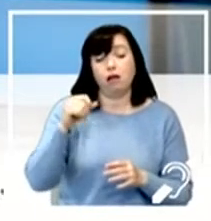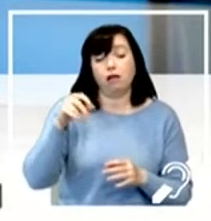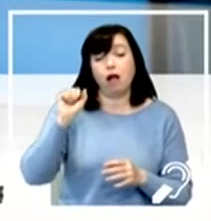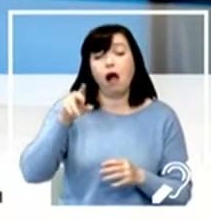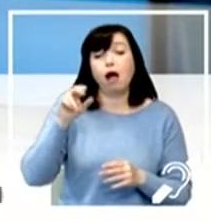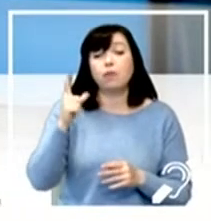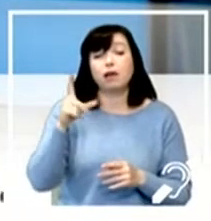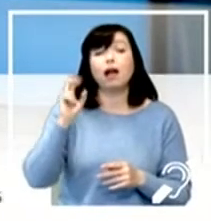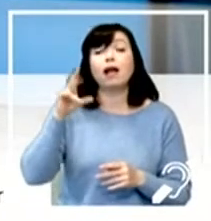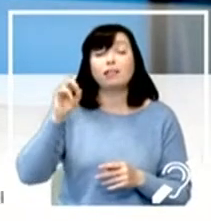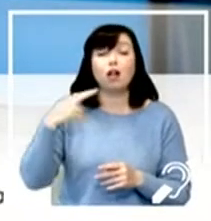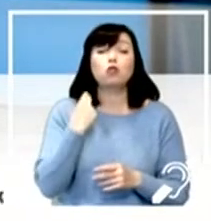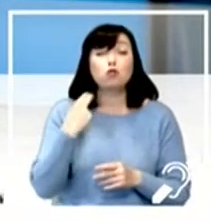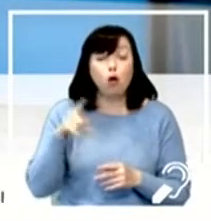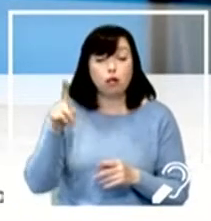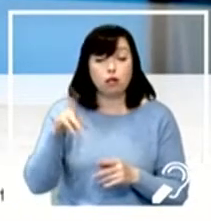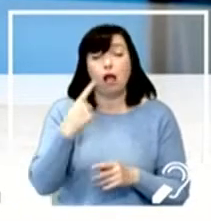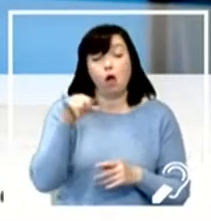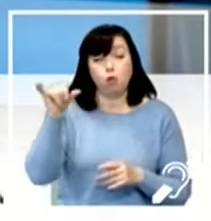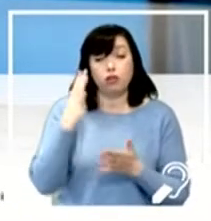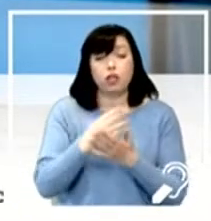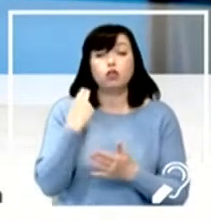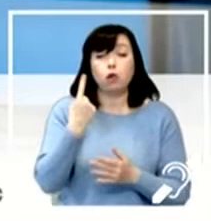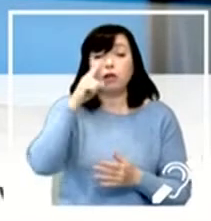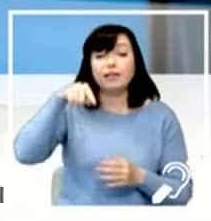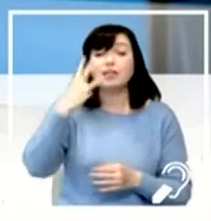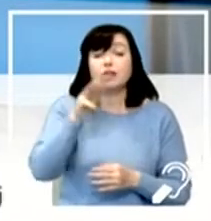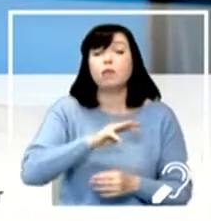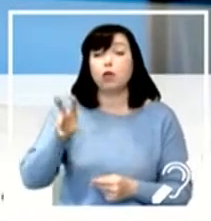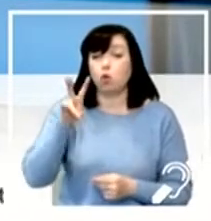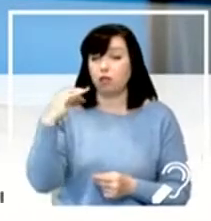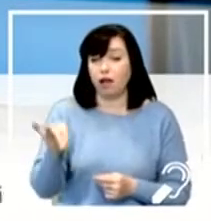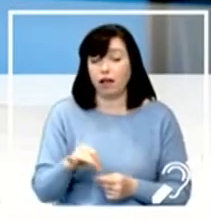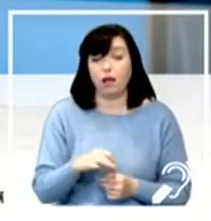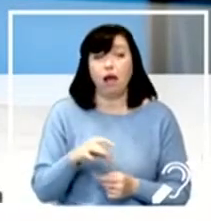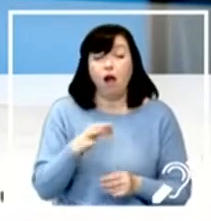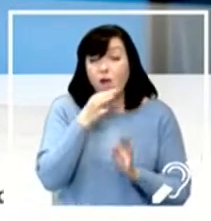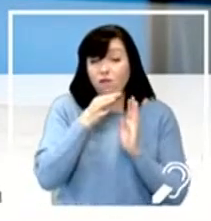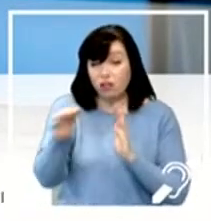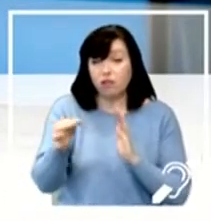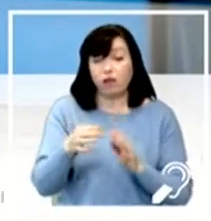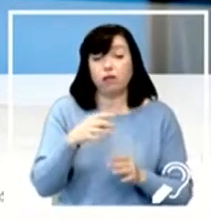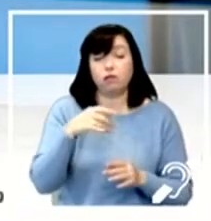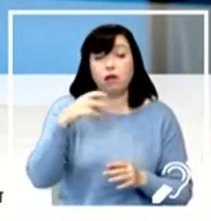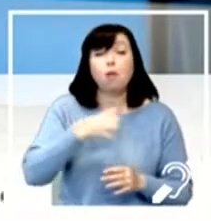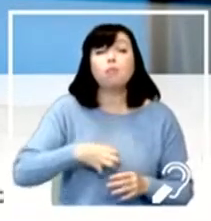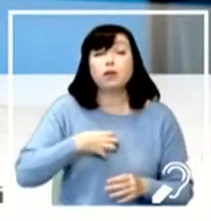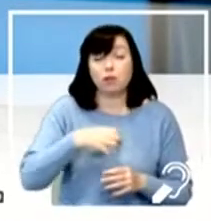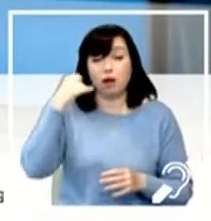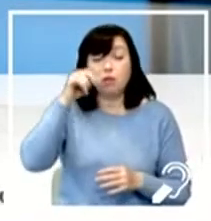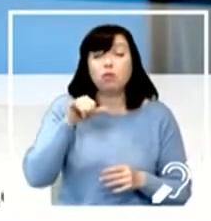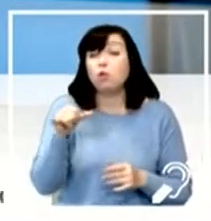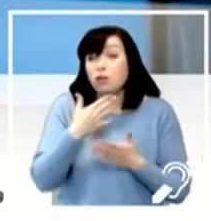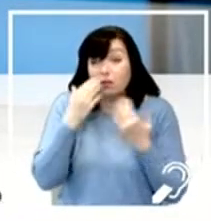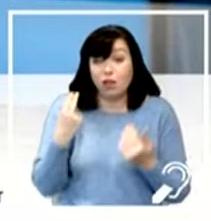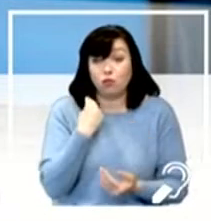din cauza unei datorii de 1,3 milioane de lei. În replică, primarul orașului Bălți spune că municipalitatea nu are